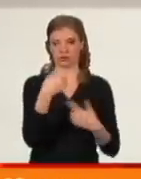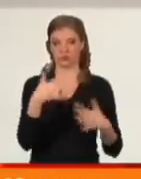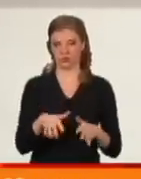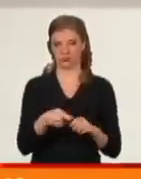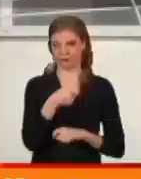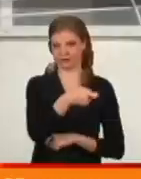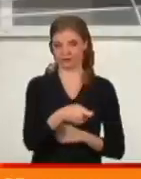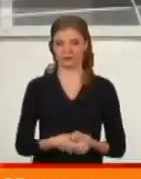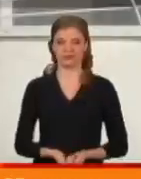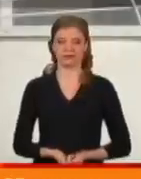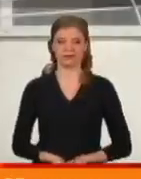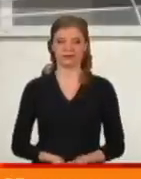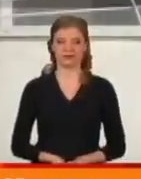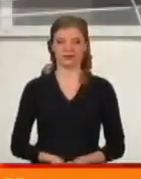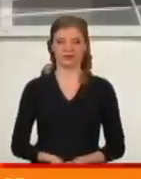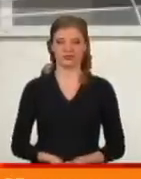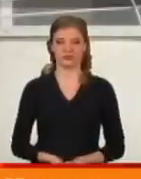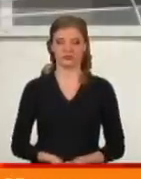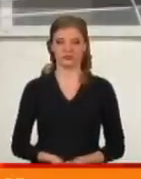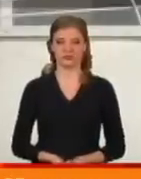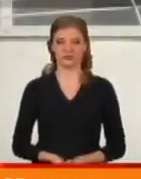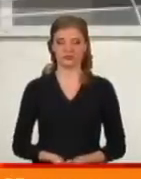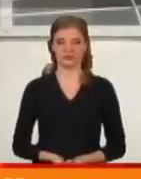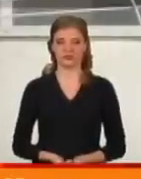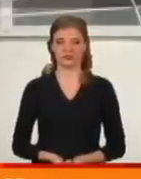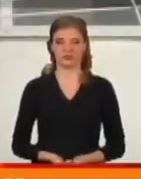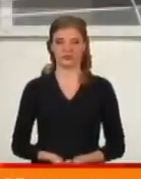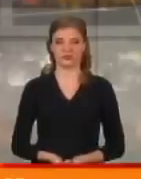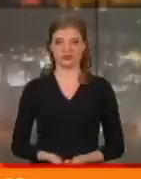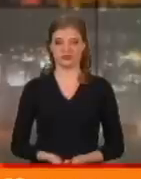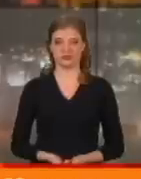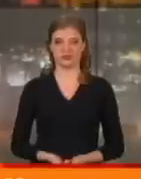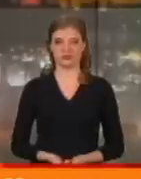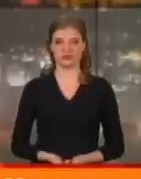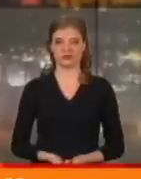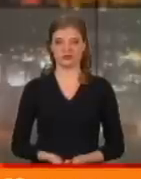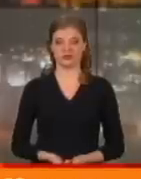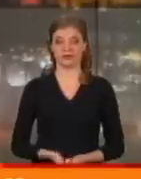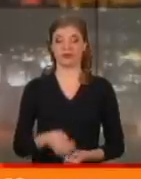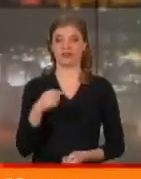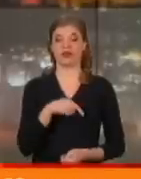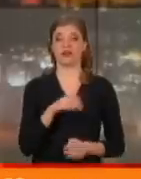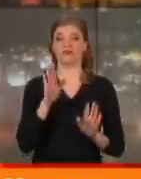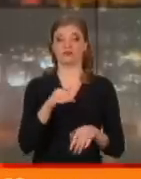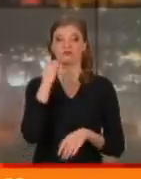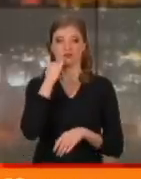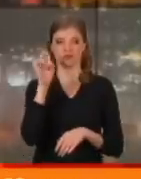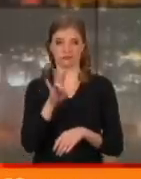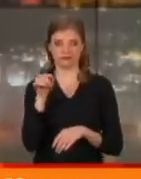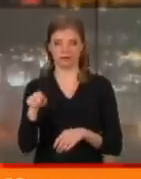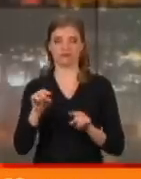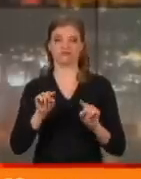до відділку. Юлія Лерш, Олександр Макушак, програма «Вікна», СТБ. Палію московських храмів на